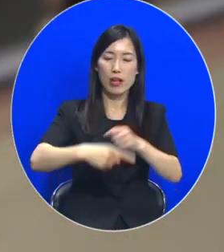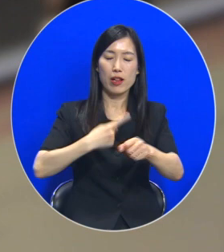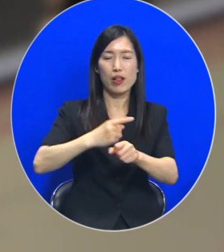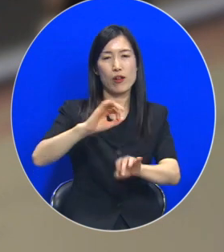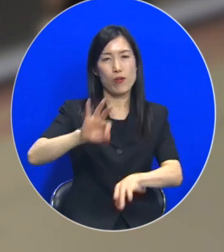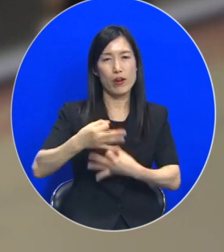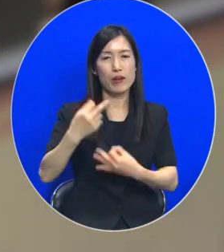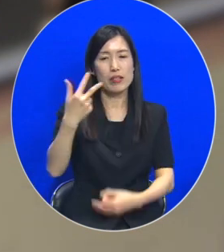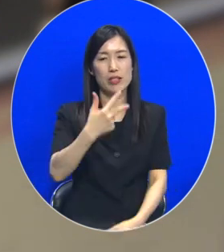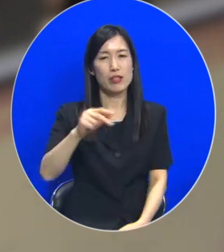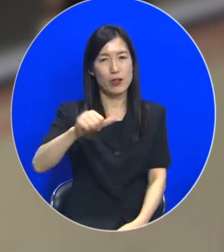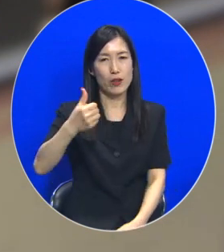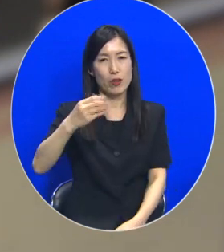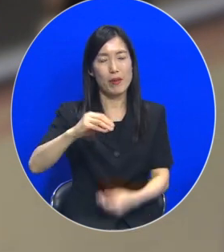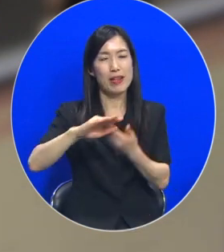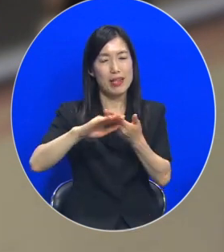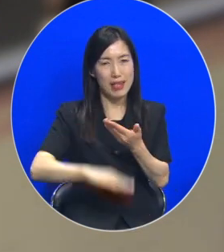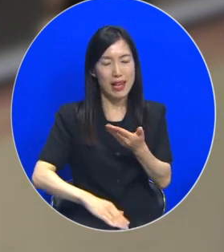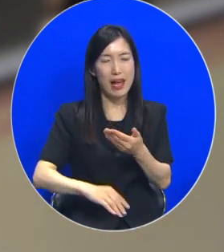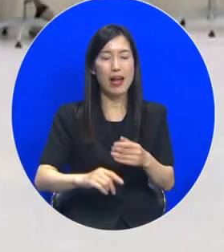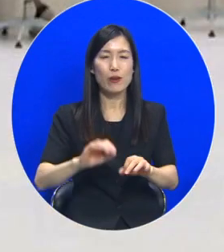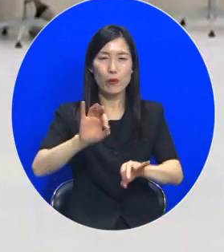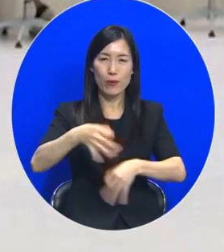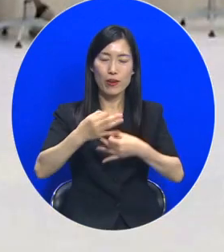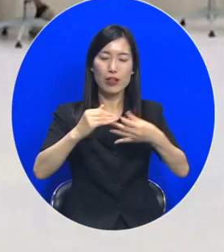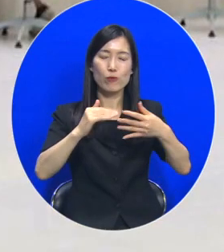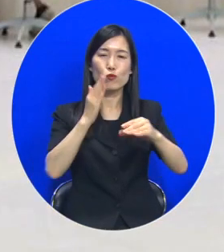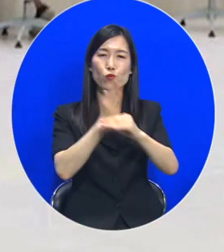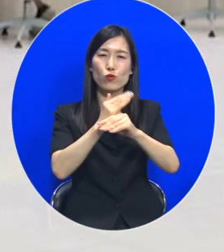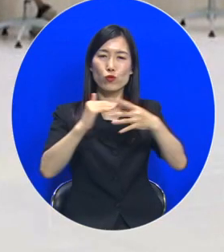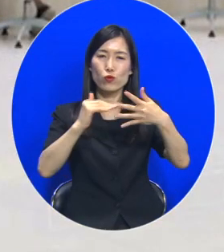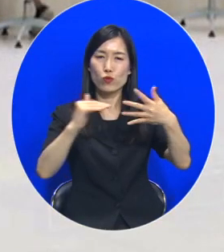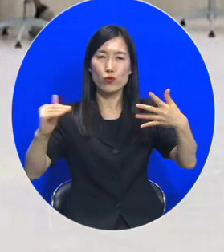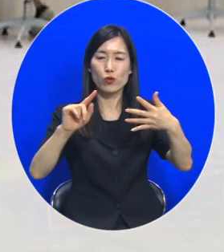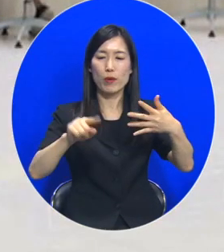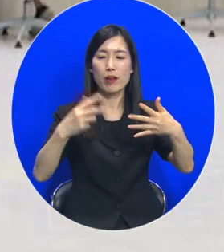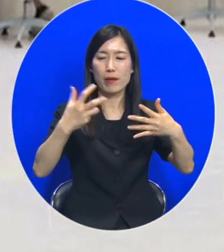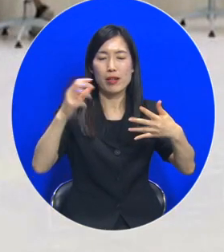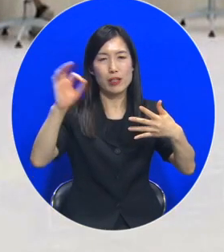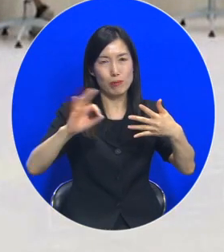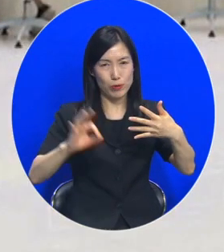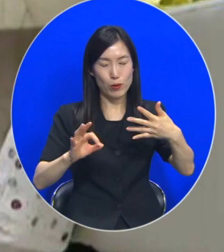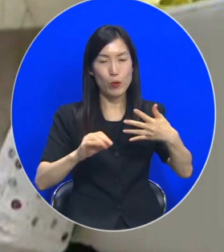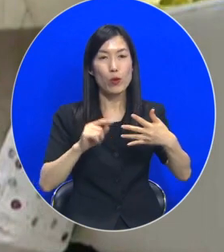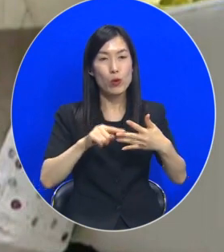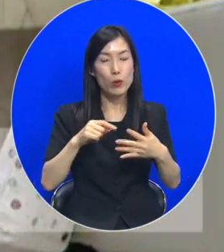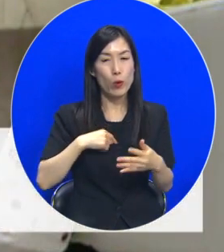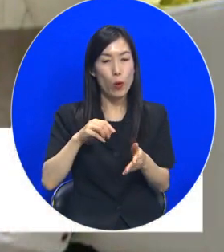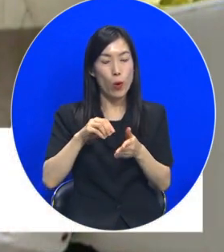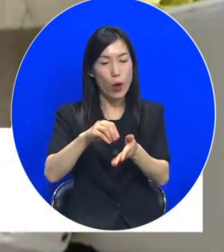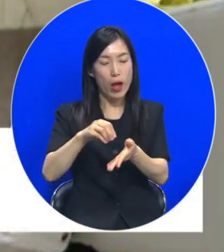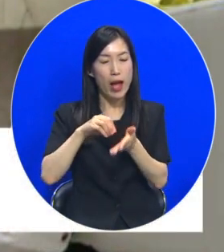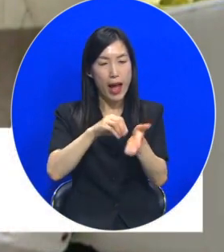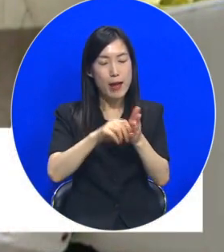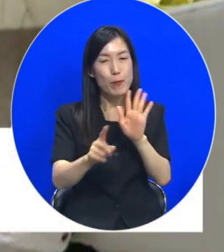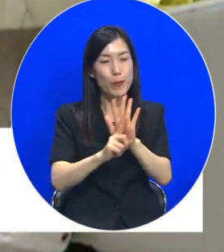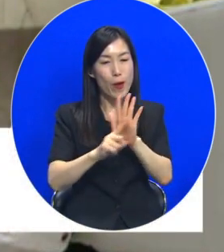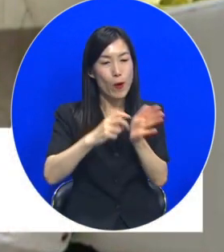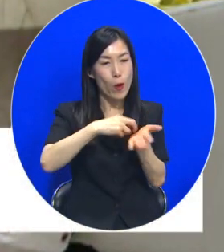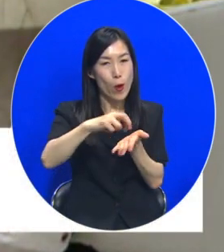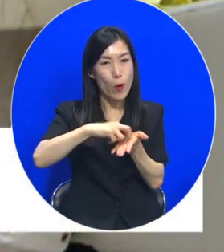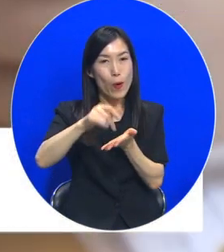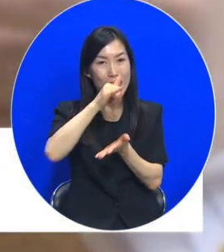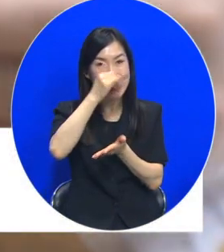180% 이하의 소득요건 확인을 거쳐 가입가능 안내를 받은 청년은 은행을 선택해 7월 10일부터